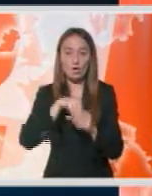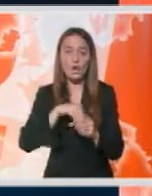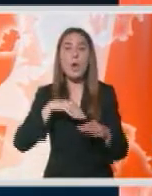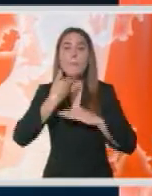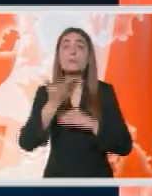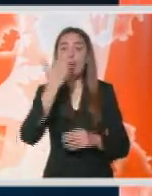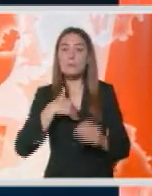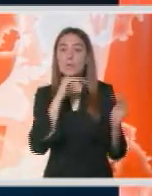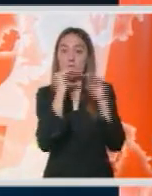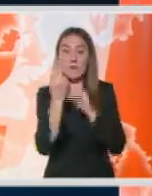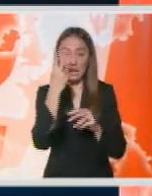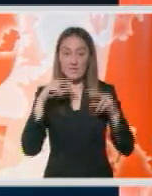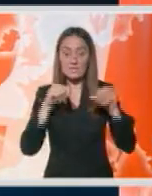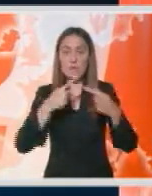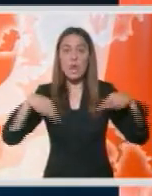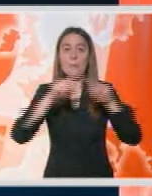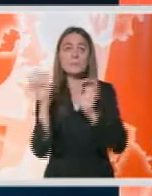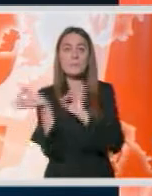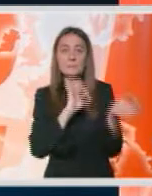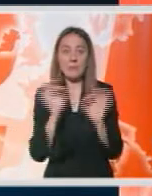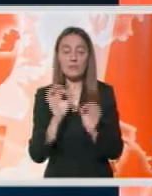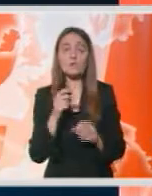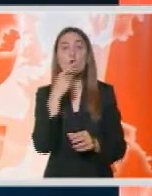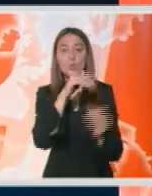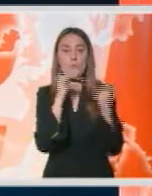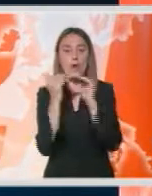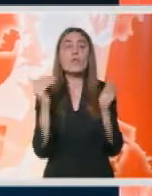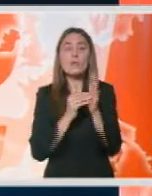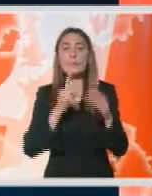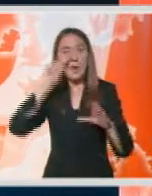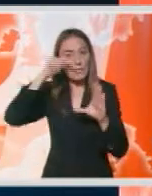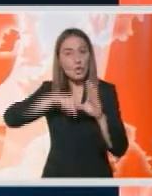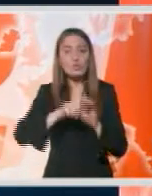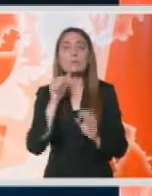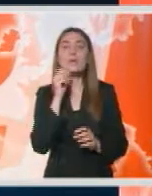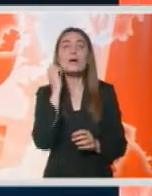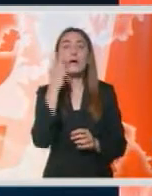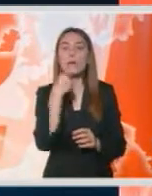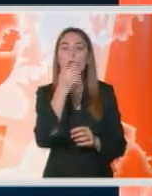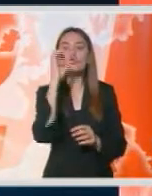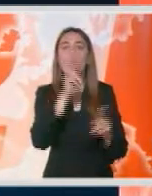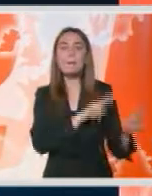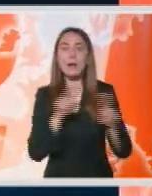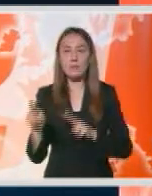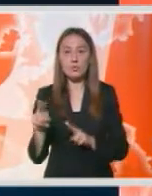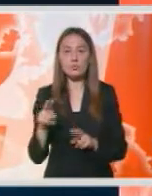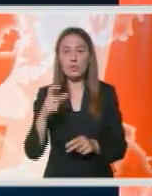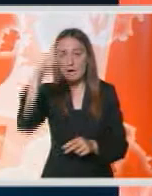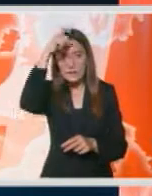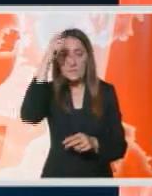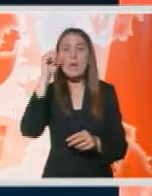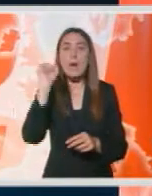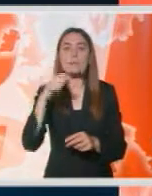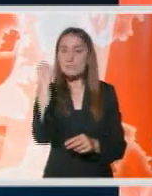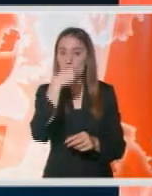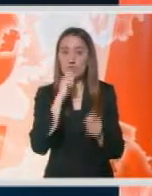posle uspešne saradnje dve zemlje u oblasti bezbednosti, tu saradnju treba produbiti i kada je reč o pravosuđu. Srbija bi